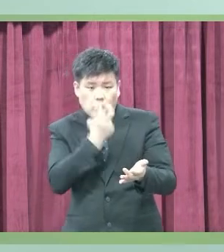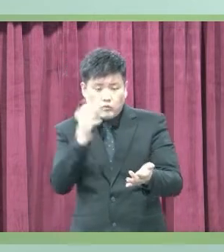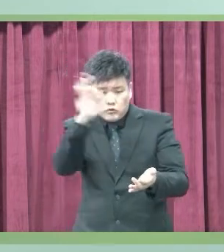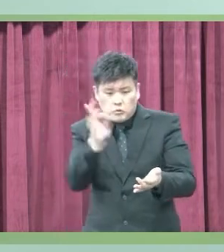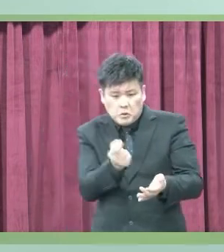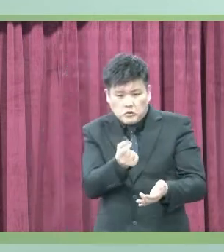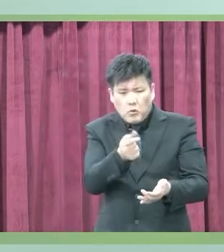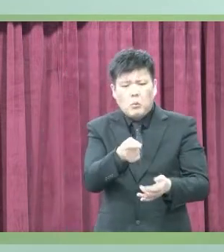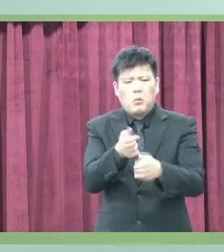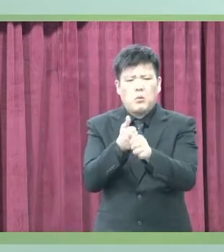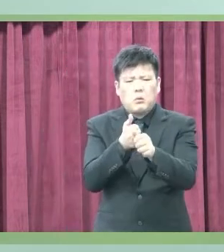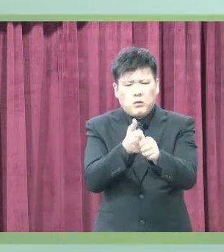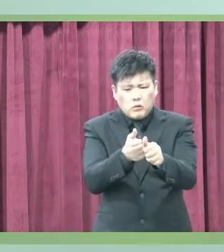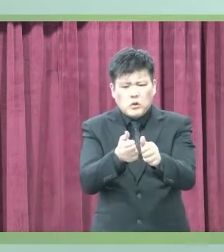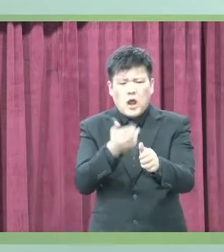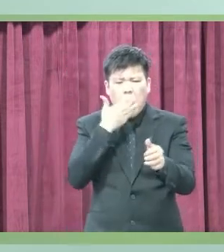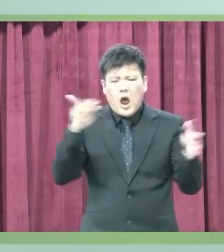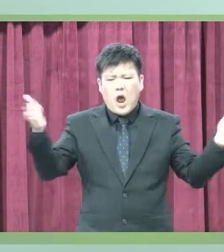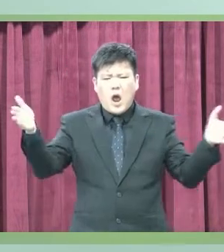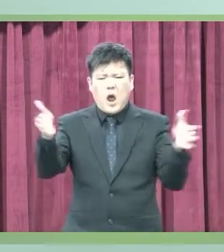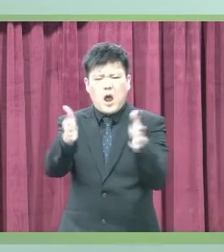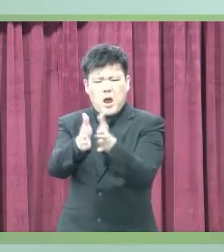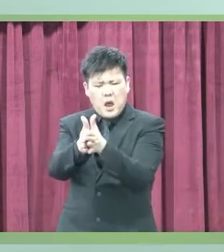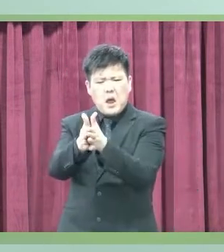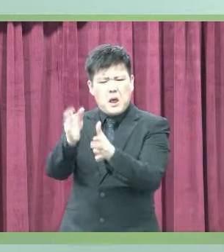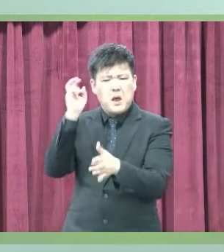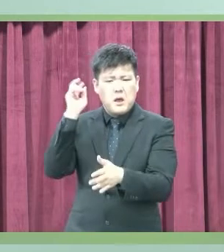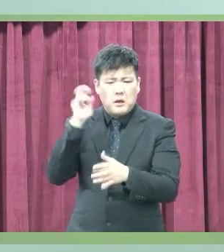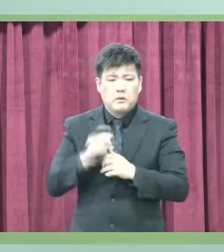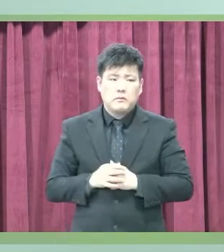낮은데 그에 따른 영향으로 보여집니다. 검진 수검자 및